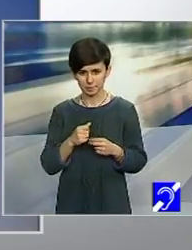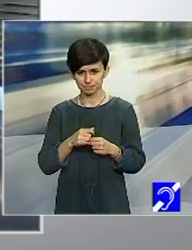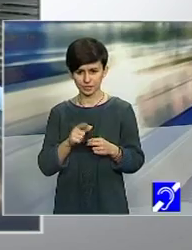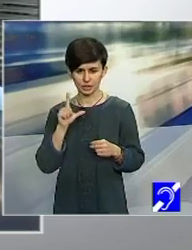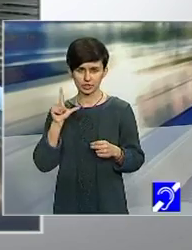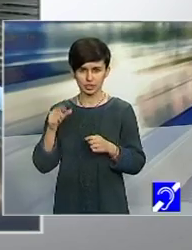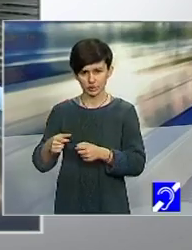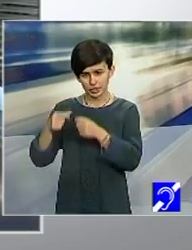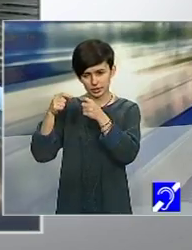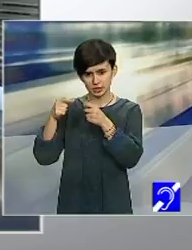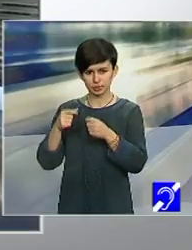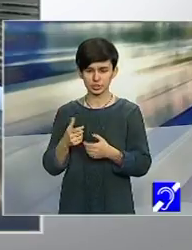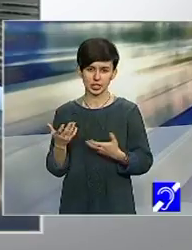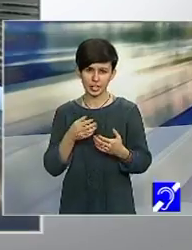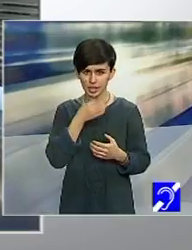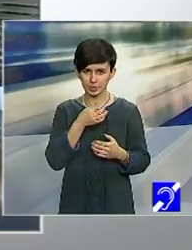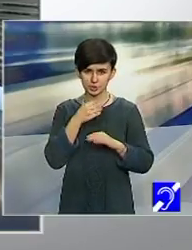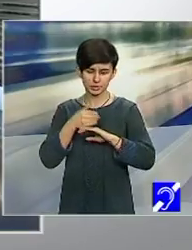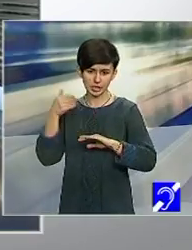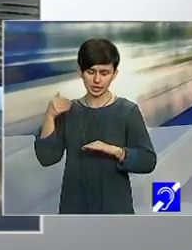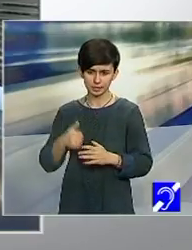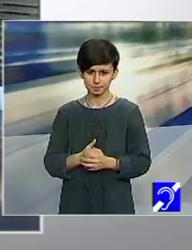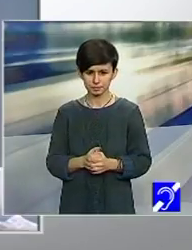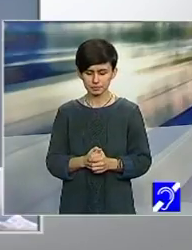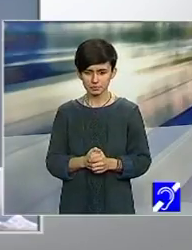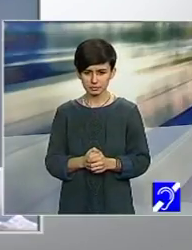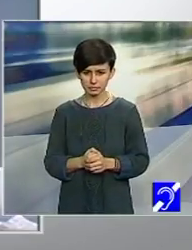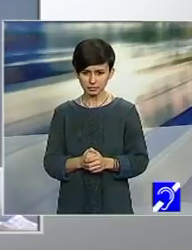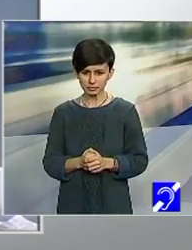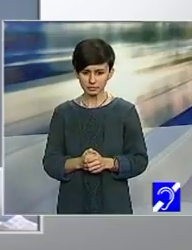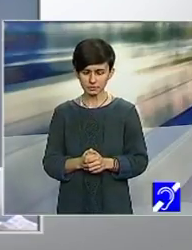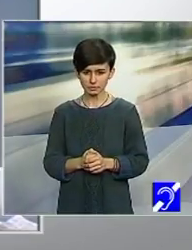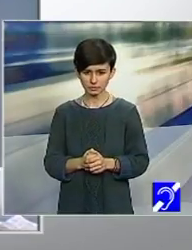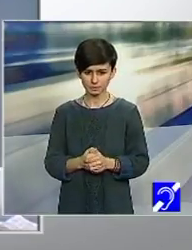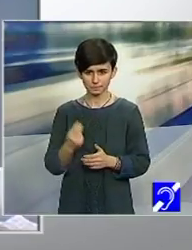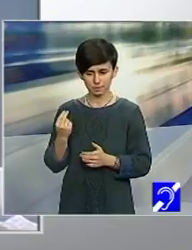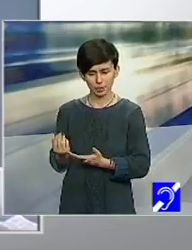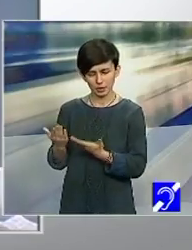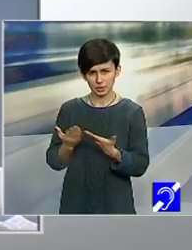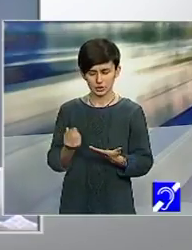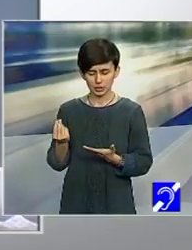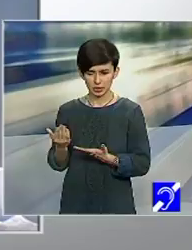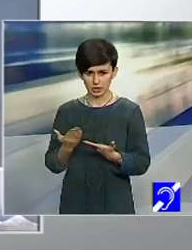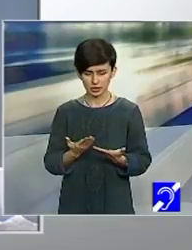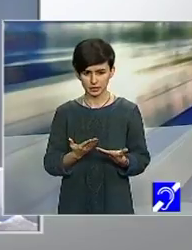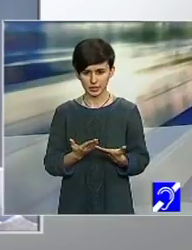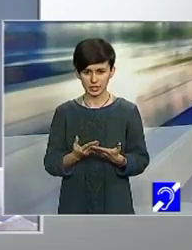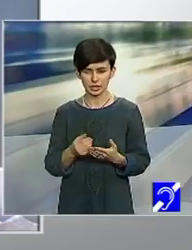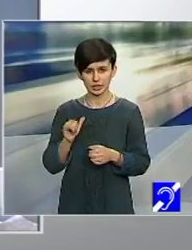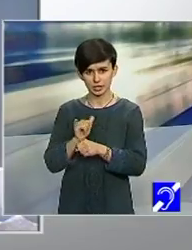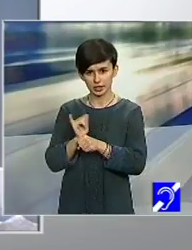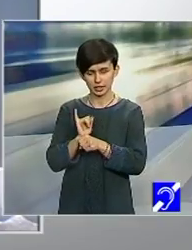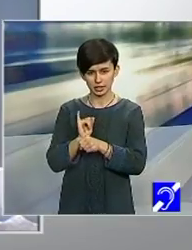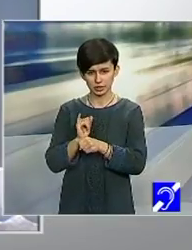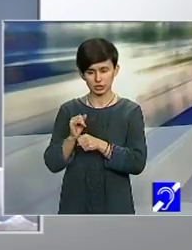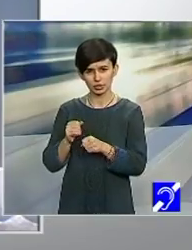celor două instituții sus amintite. Le spunem bun venit invitaților din studio, domnul Radu Ioanid, directorul